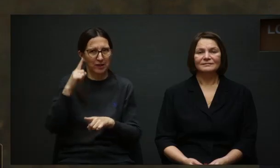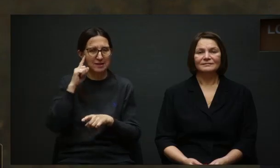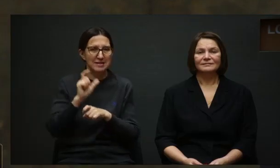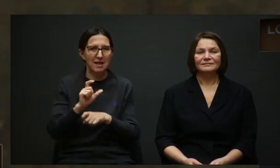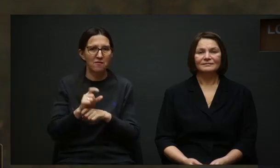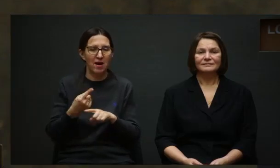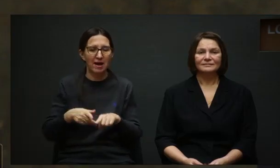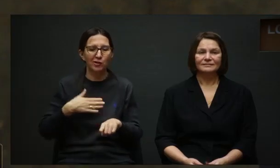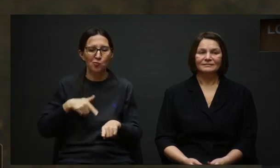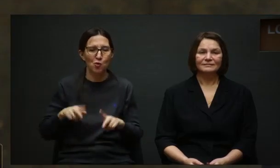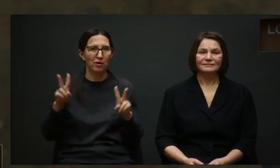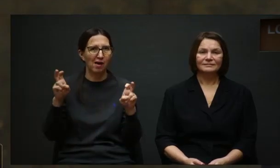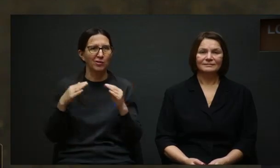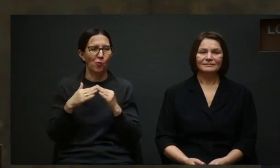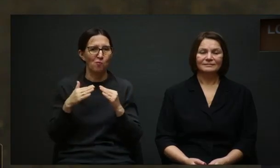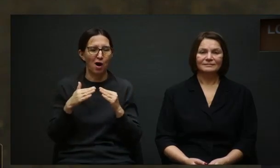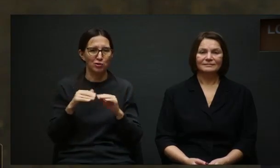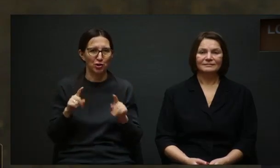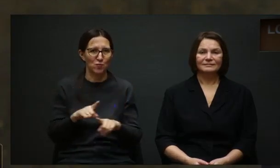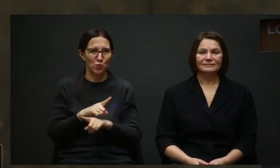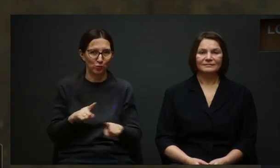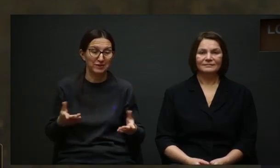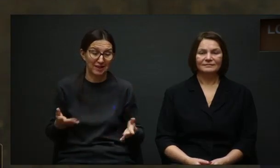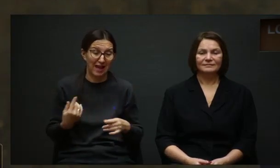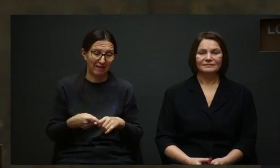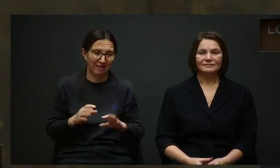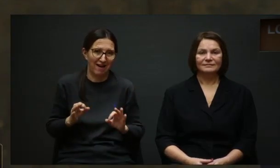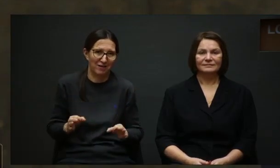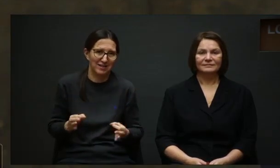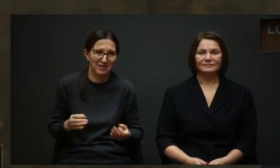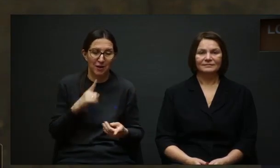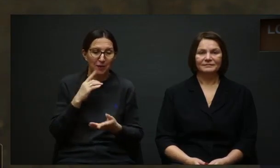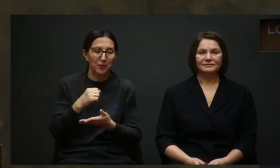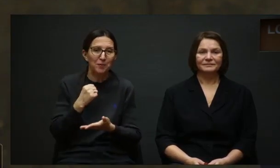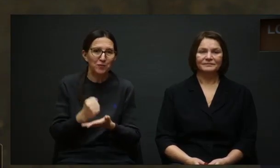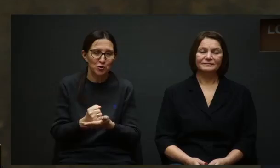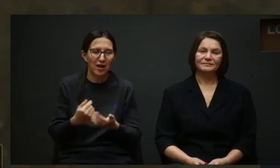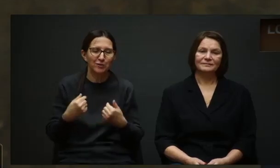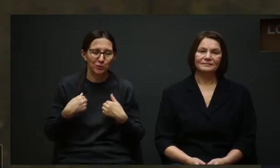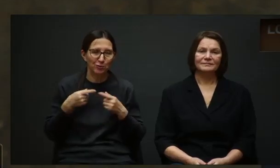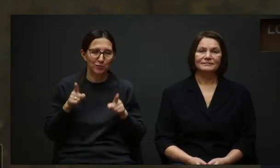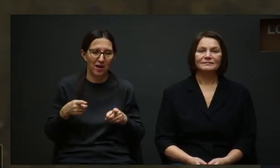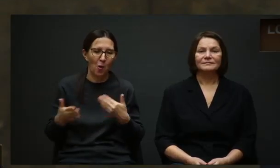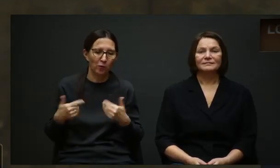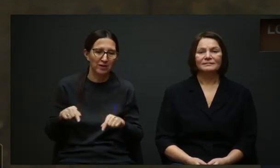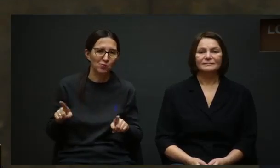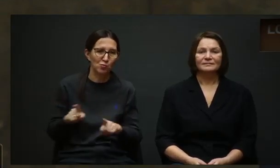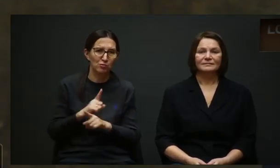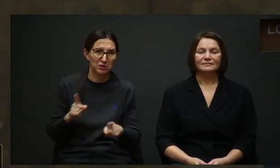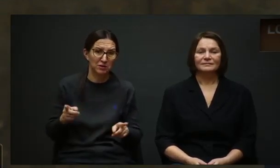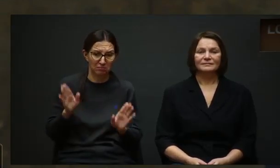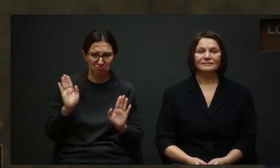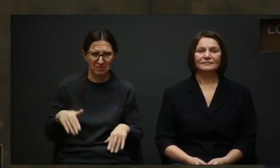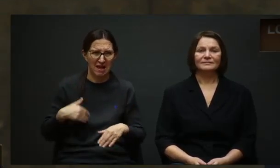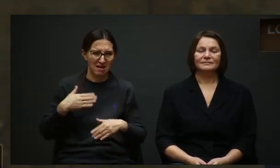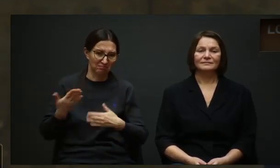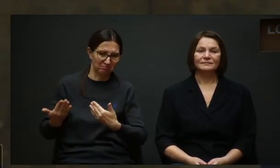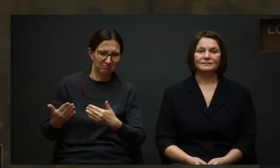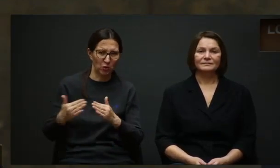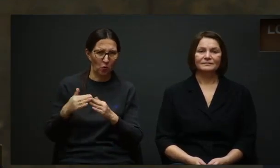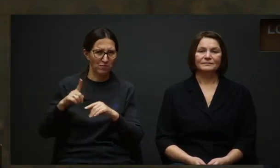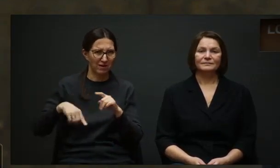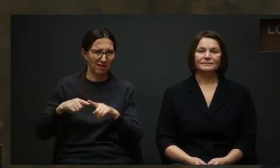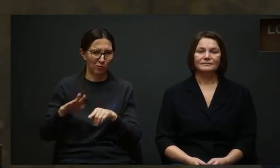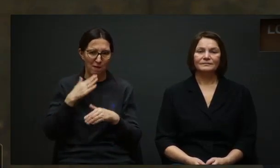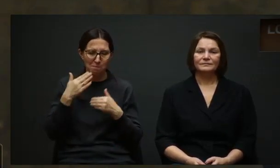это мой домашний музей, это как раз только подтверждает то, что я к музею относился как к чему-то очень родному, близкому.